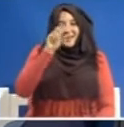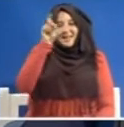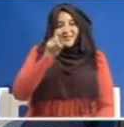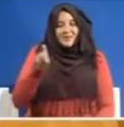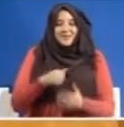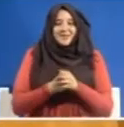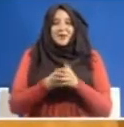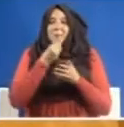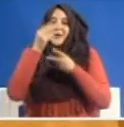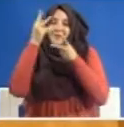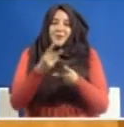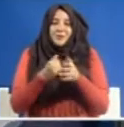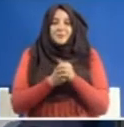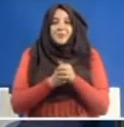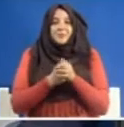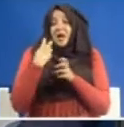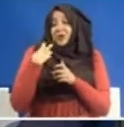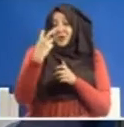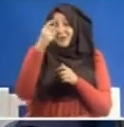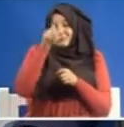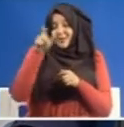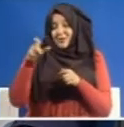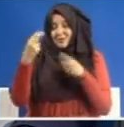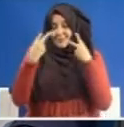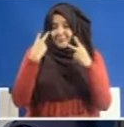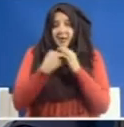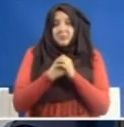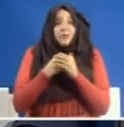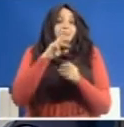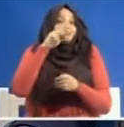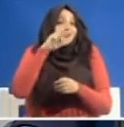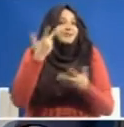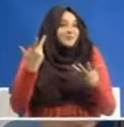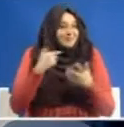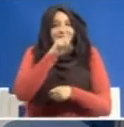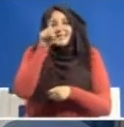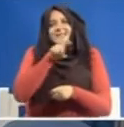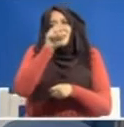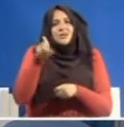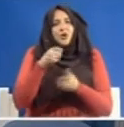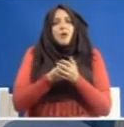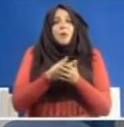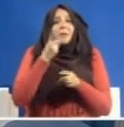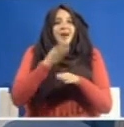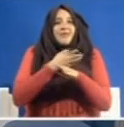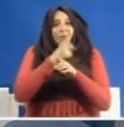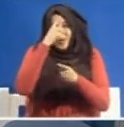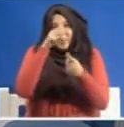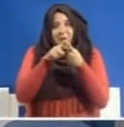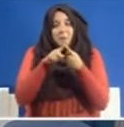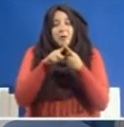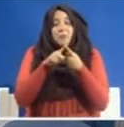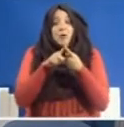بكم. إذا مشاهدينا الأعزاء كما عودناكم نطرح موضوعا نستفيد فيه ونتعلم من